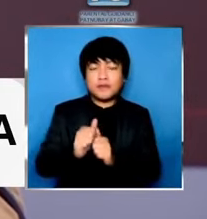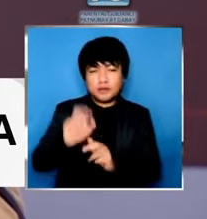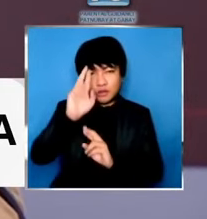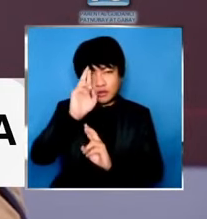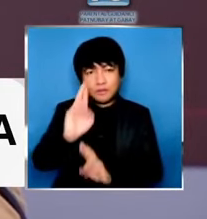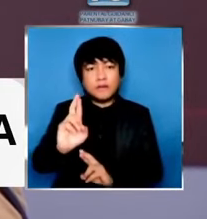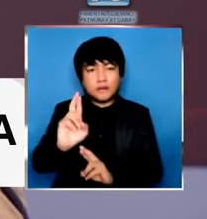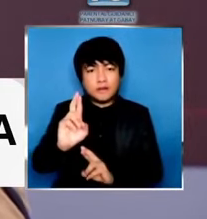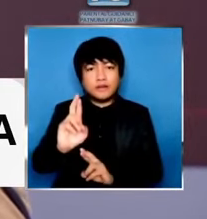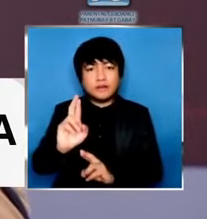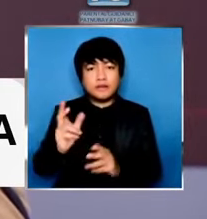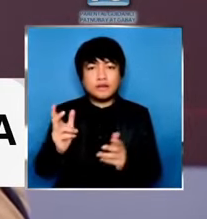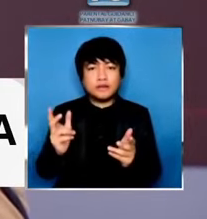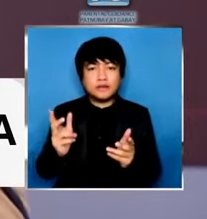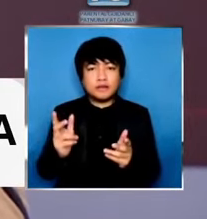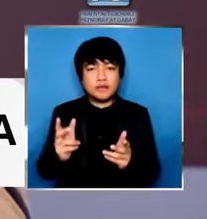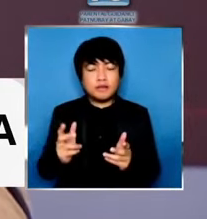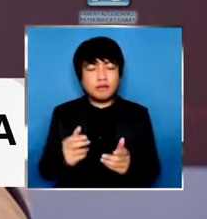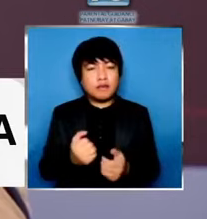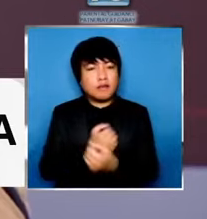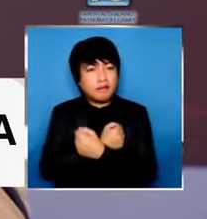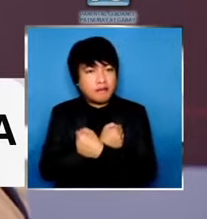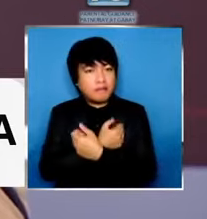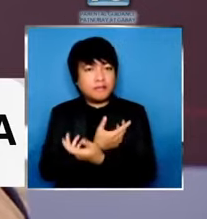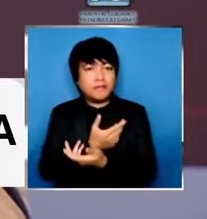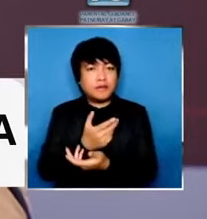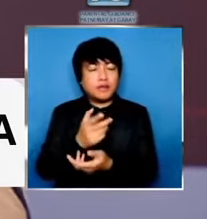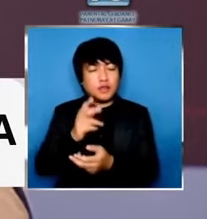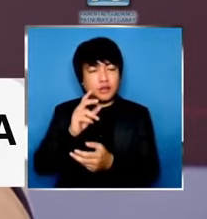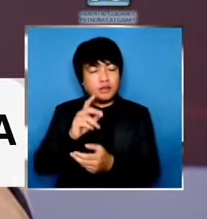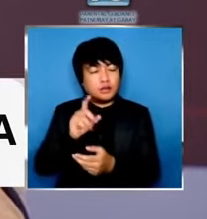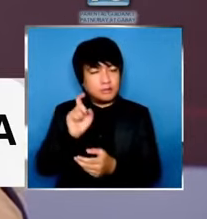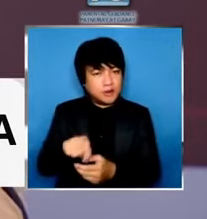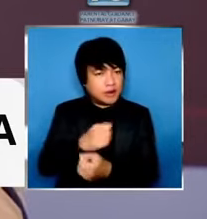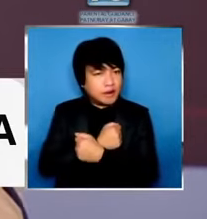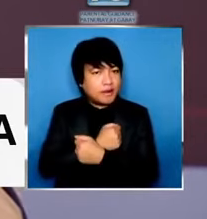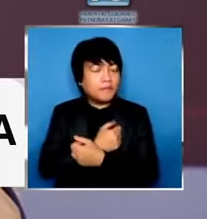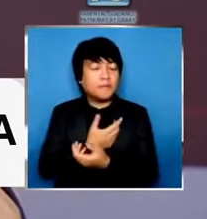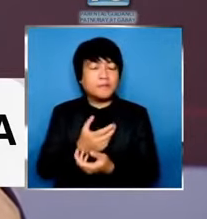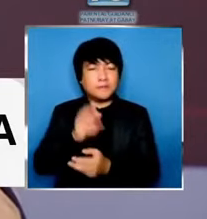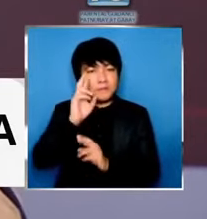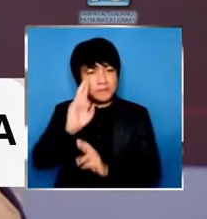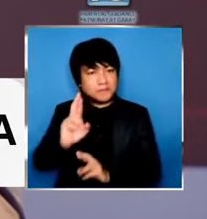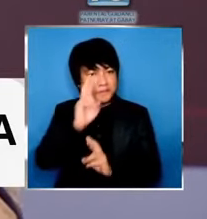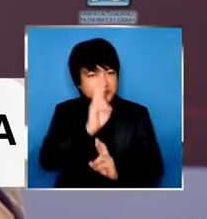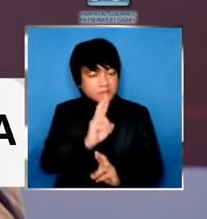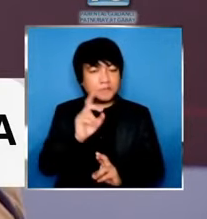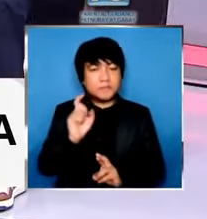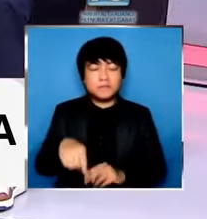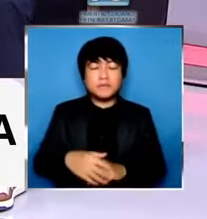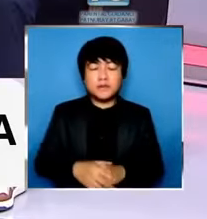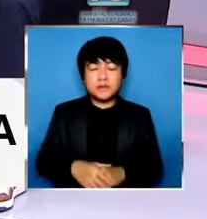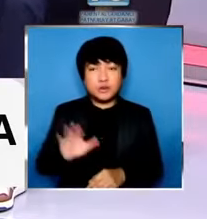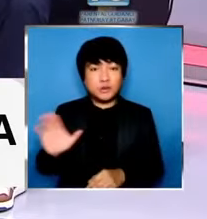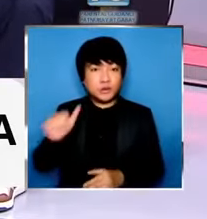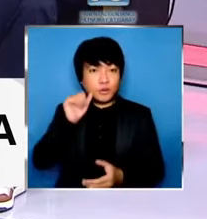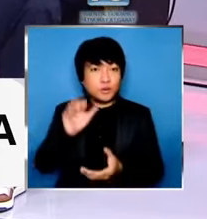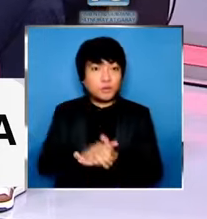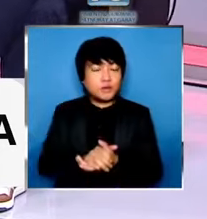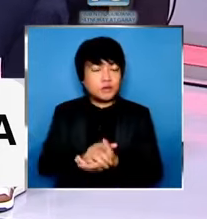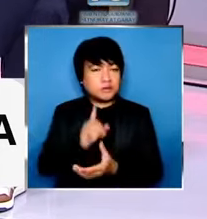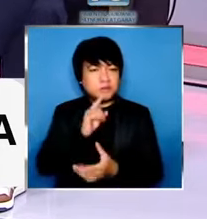And love begets love, respect begets respect. Oh, it's a mutual thing. Oh, siyempre pag mahal mo asawa mo, kahit anong gagawin sa'yo, di